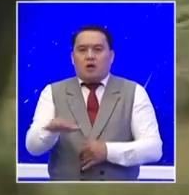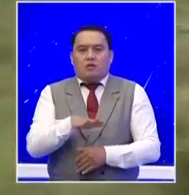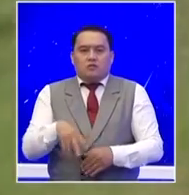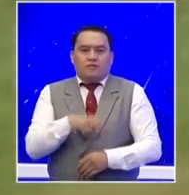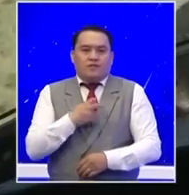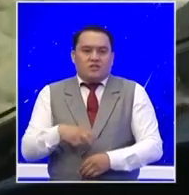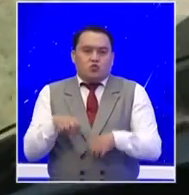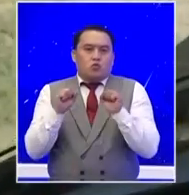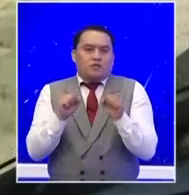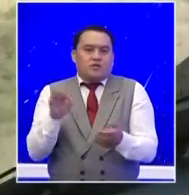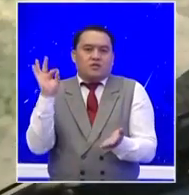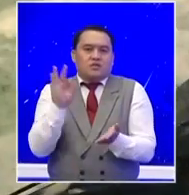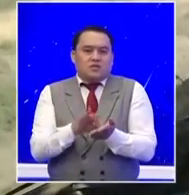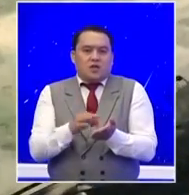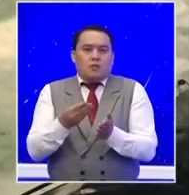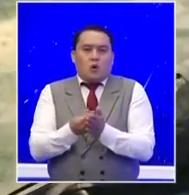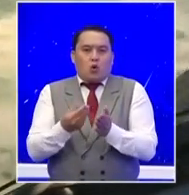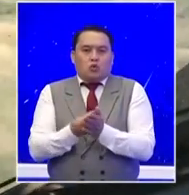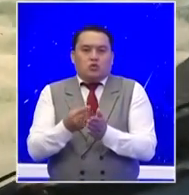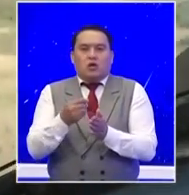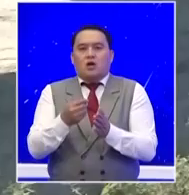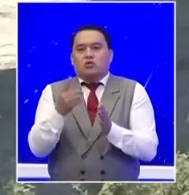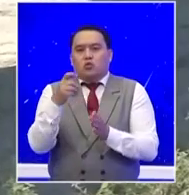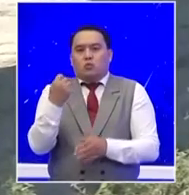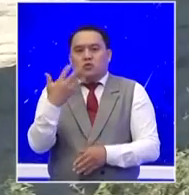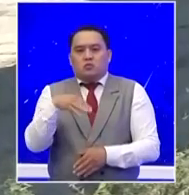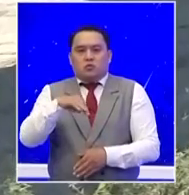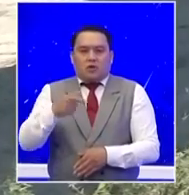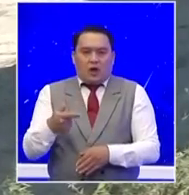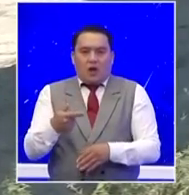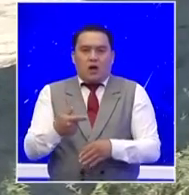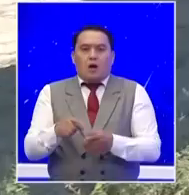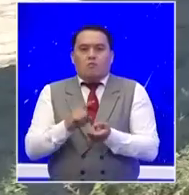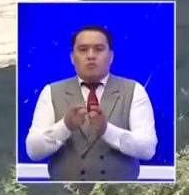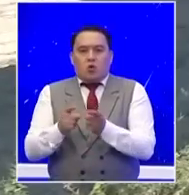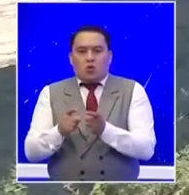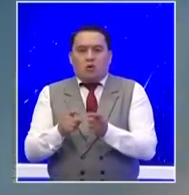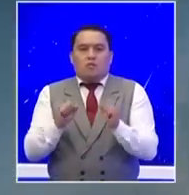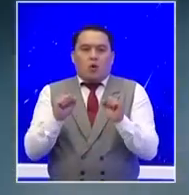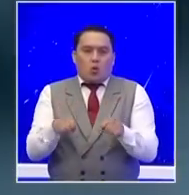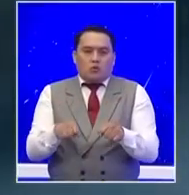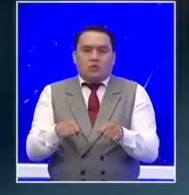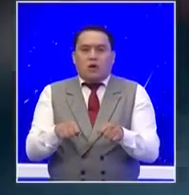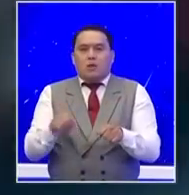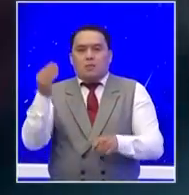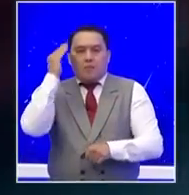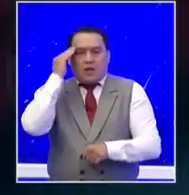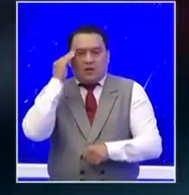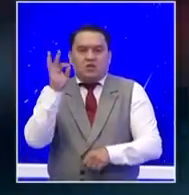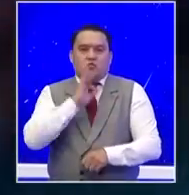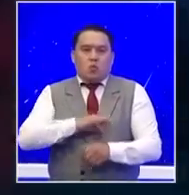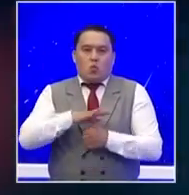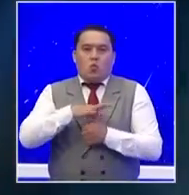зоне риска. На эти цели из местного бюджета выделено более 150 миллионов тенге. Для борьбы с вредителями, помимо наземных методов,